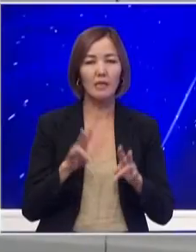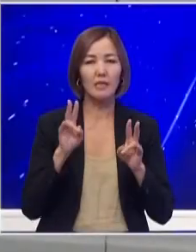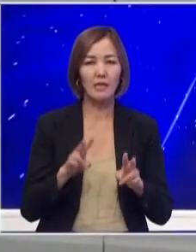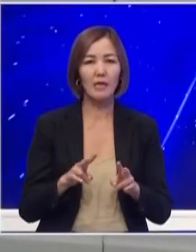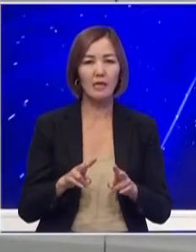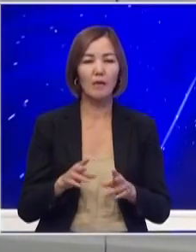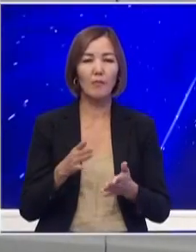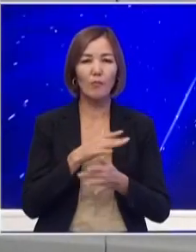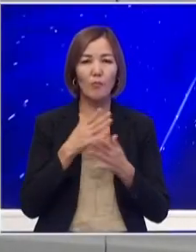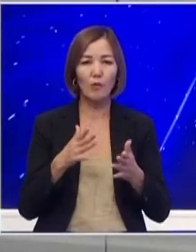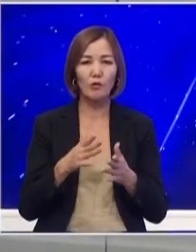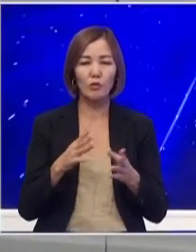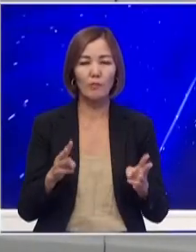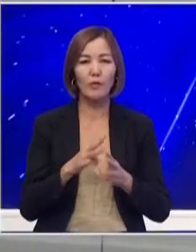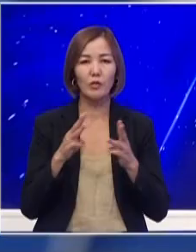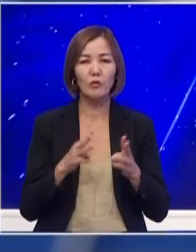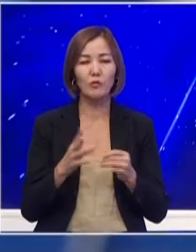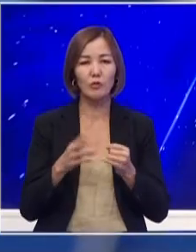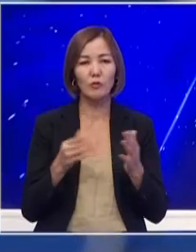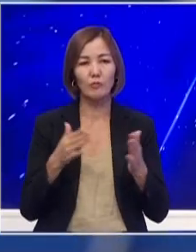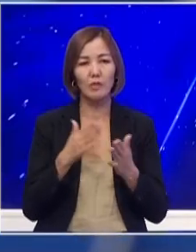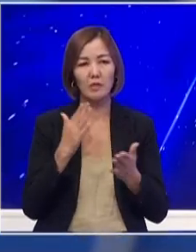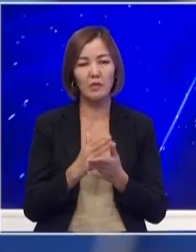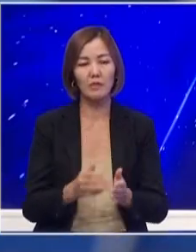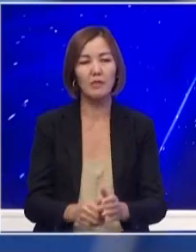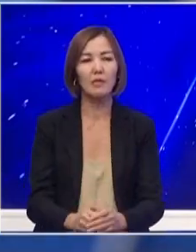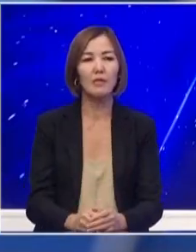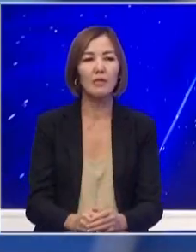по-прежнему наибольшее количество пожаров происходит в жилом секторе.